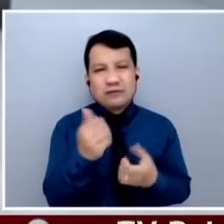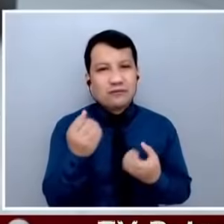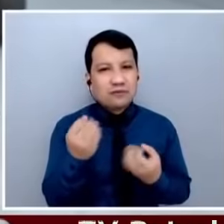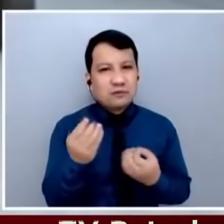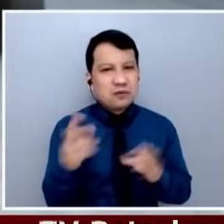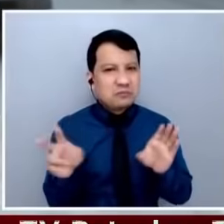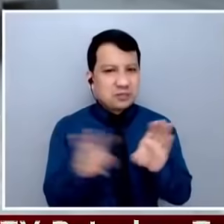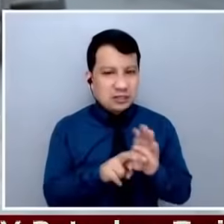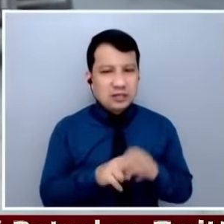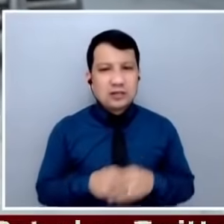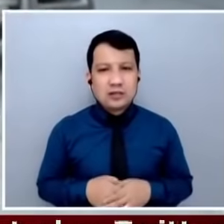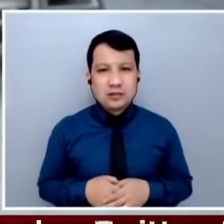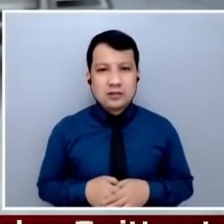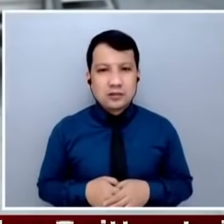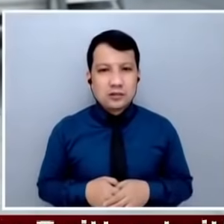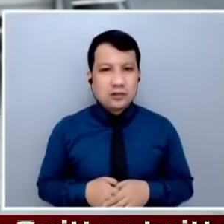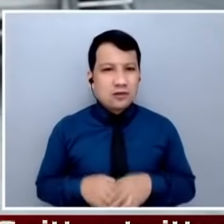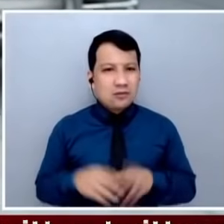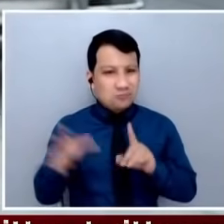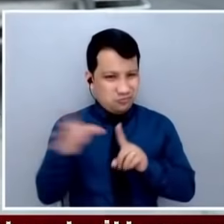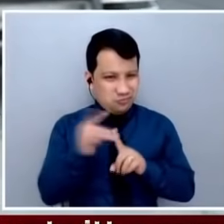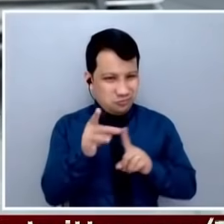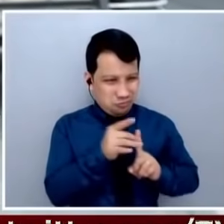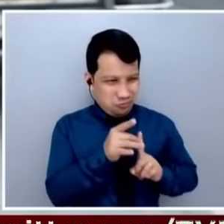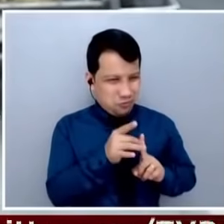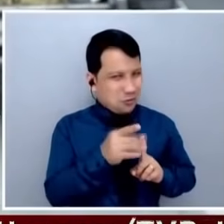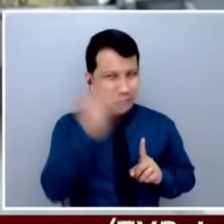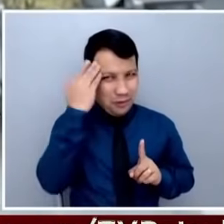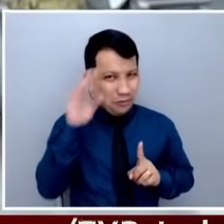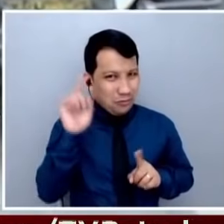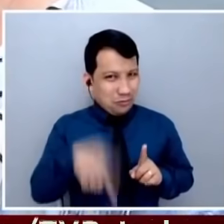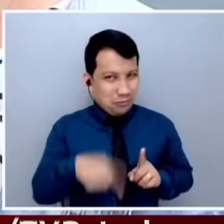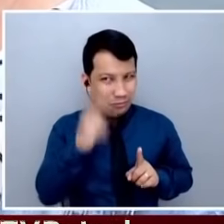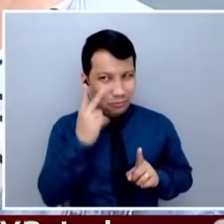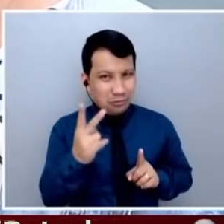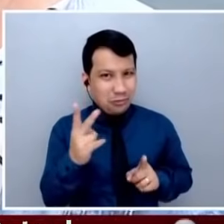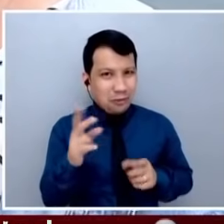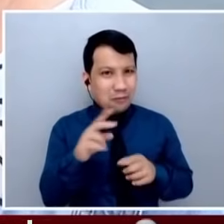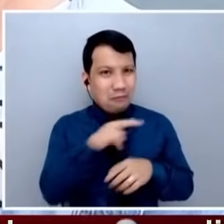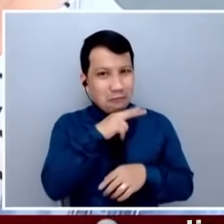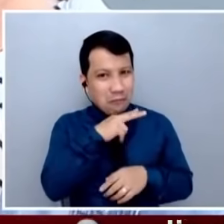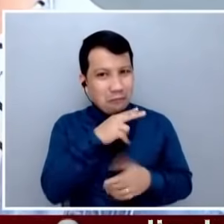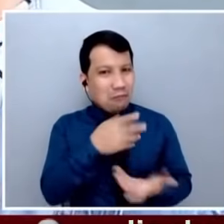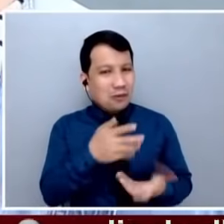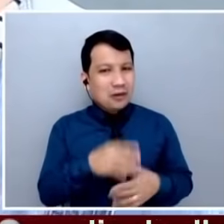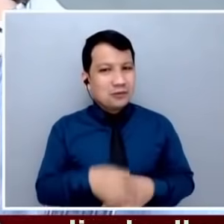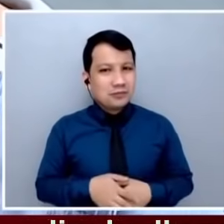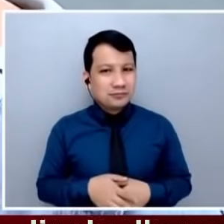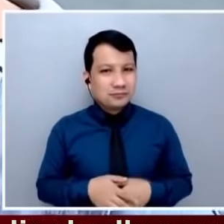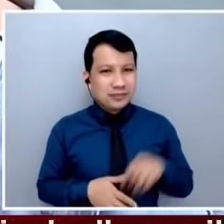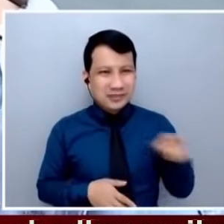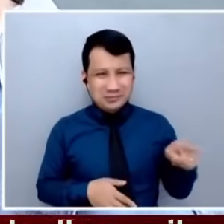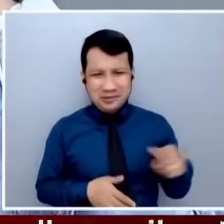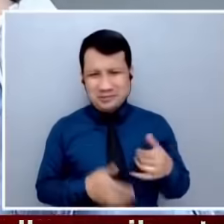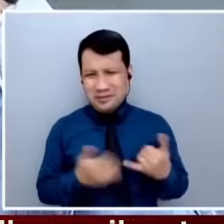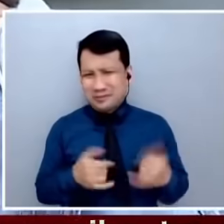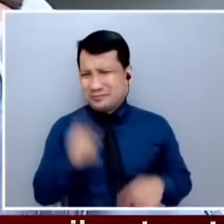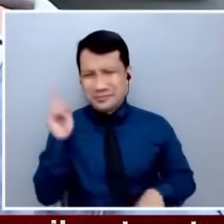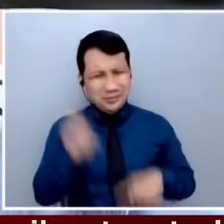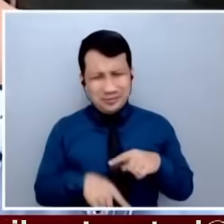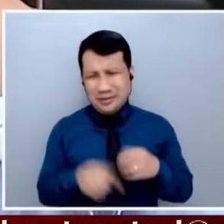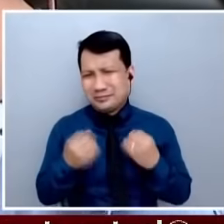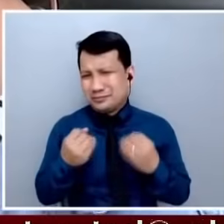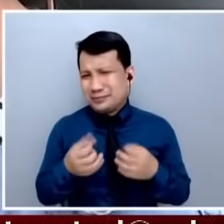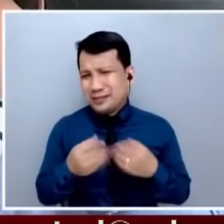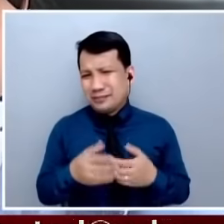nakasakay. Magkakahawaan din kasi, virus kasi, hindi naman natin na siya nakikita eh. Siguro sir, for now, hindi pa po kasi madami pa rin